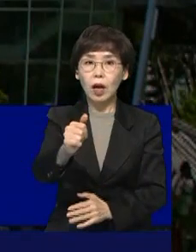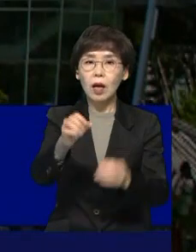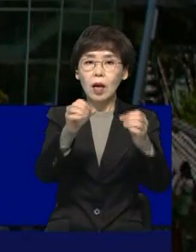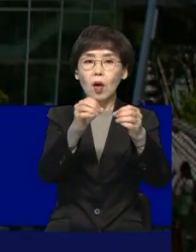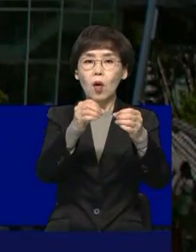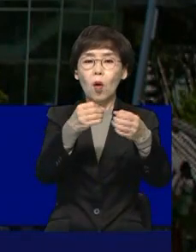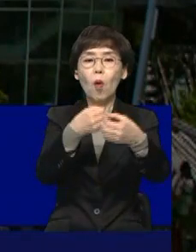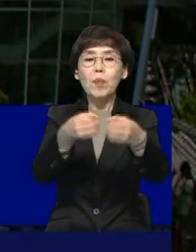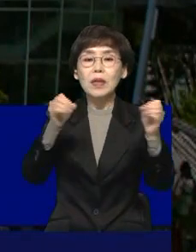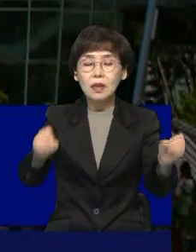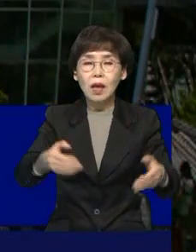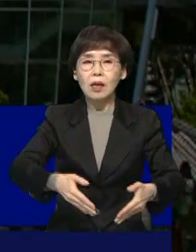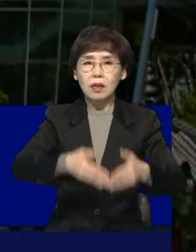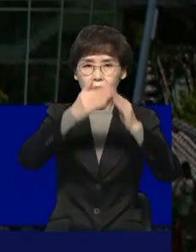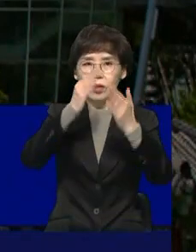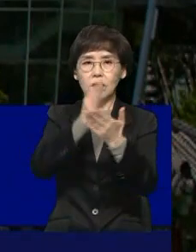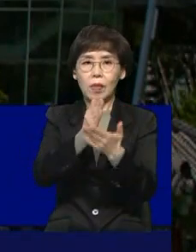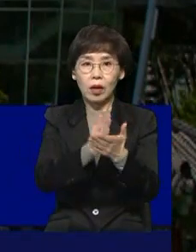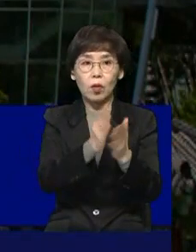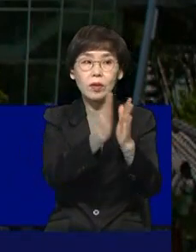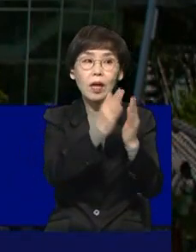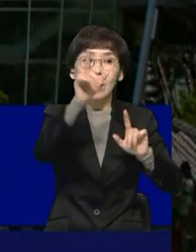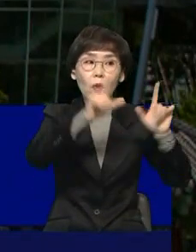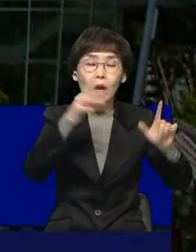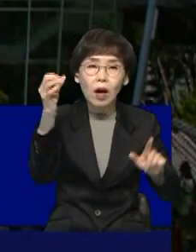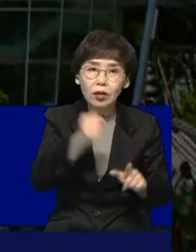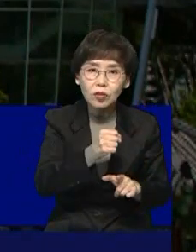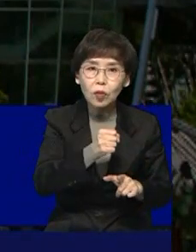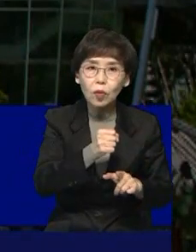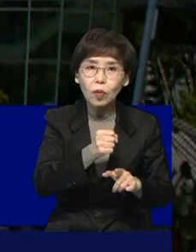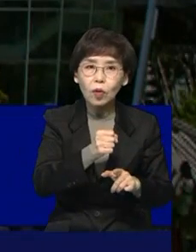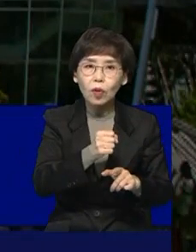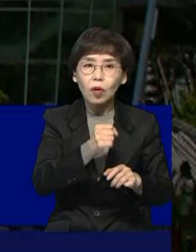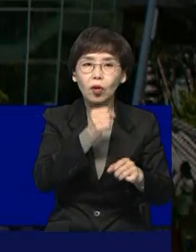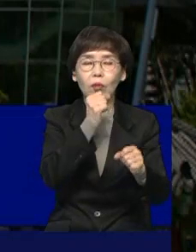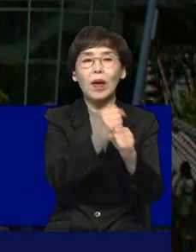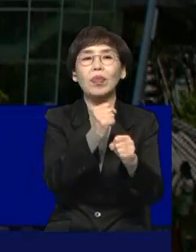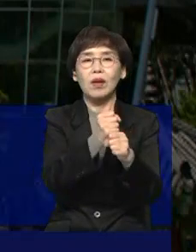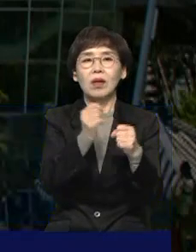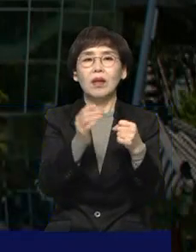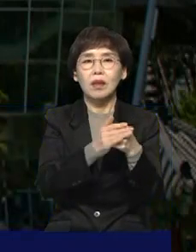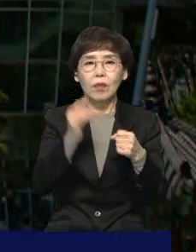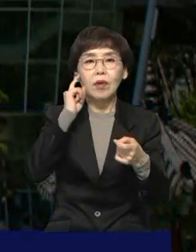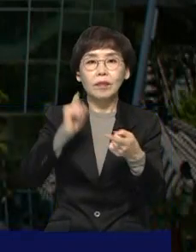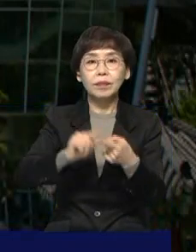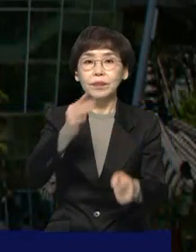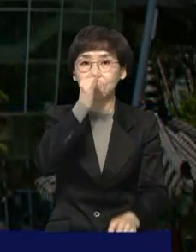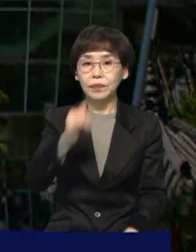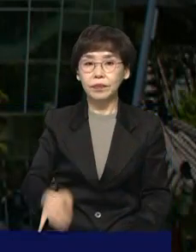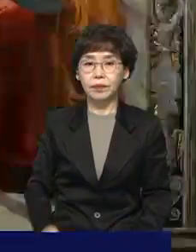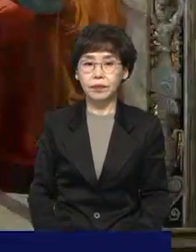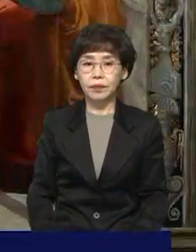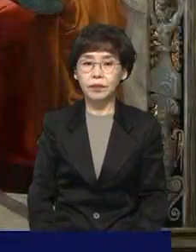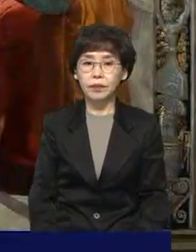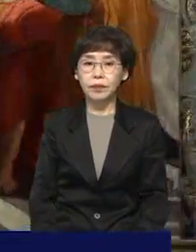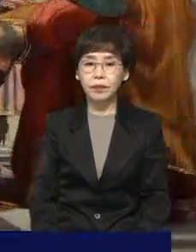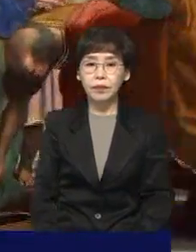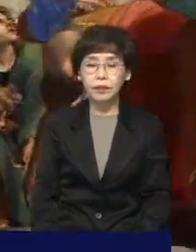책 모양의 건물을 새로 선보이면서 큰 관심을 모으고 있습니다. 강소라 기자가 취재했습니다.